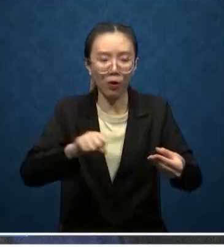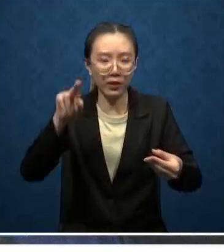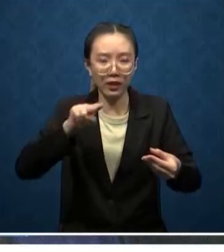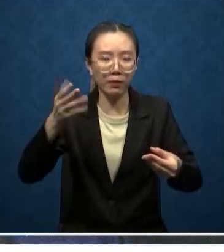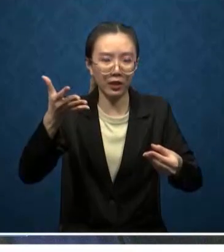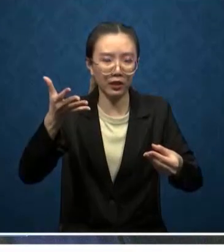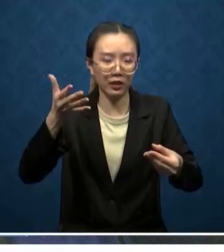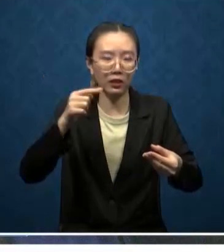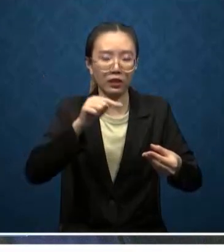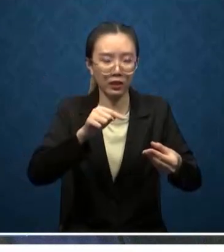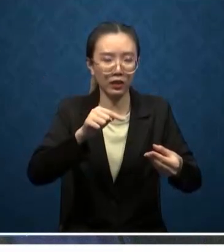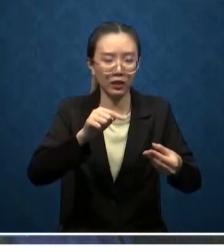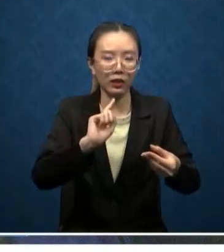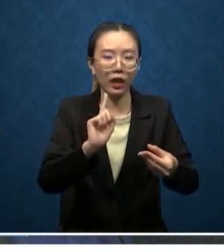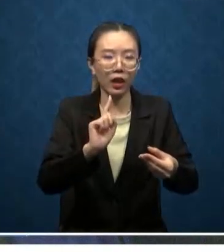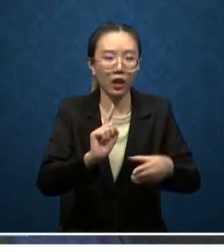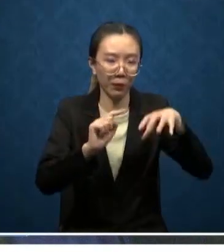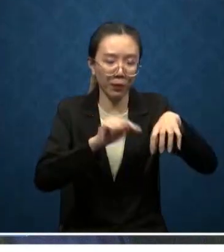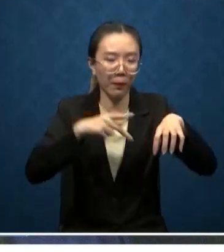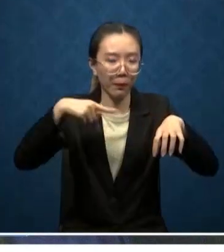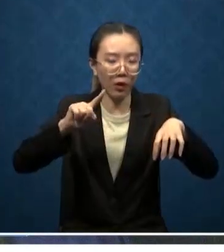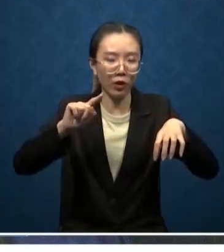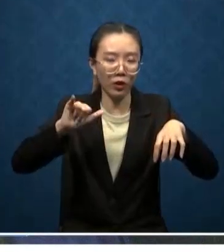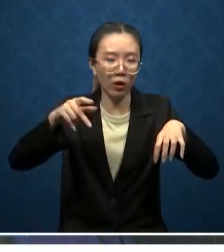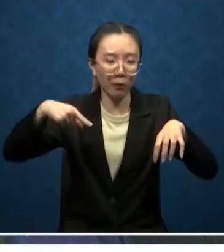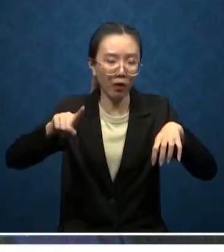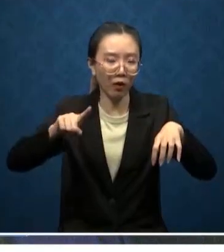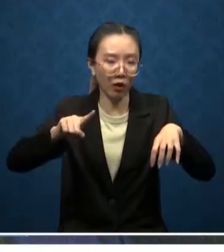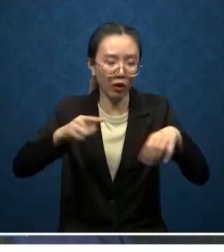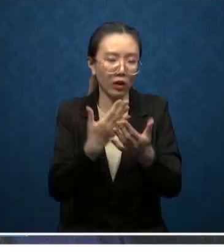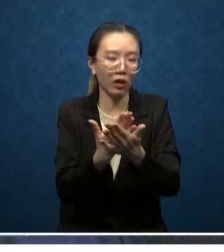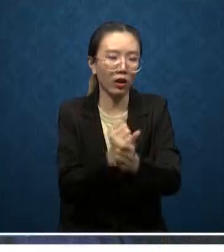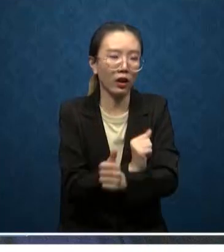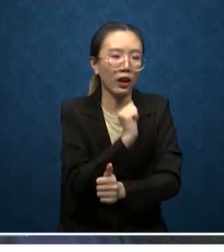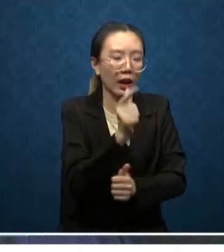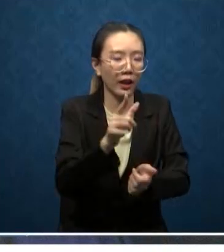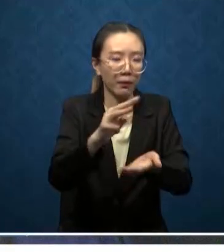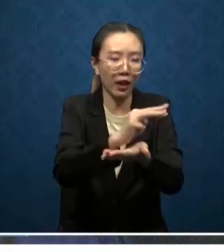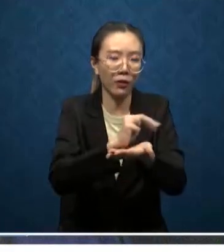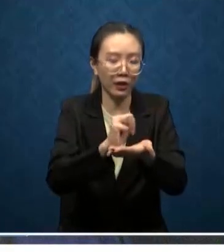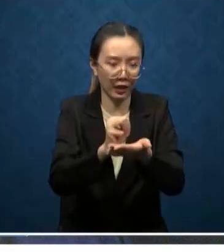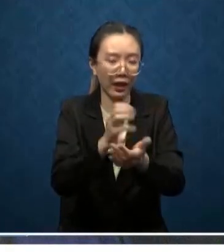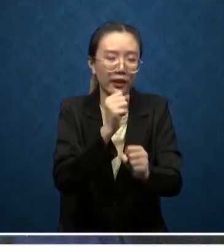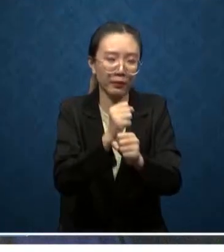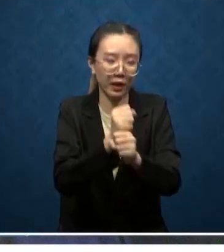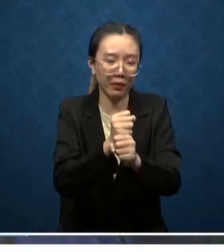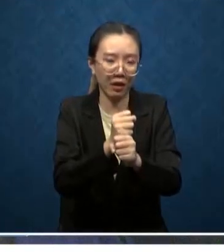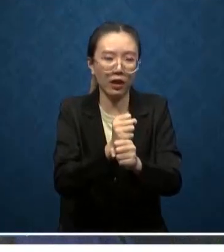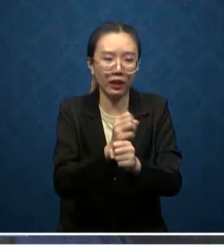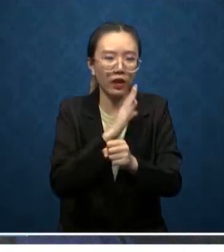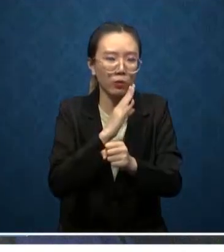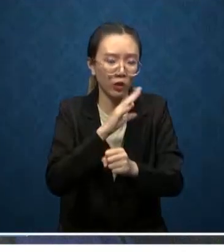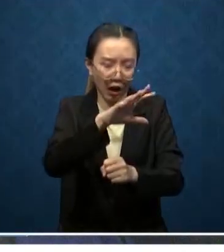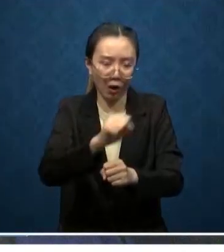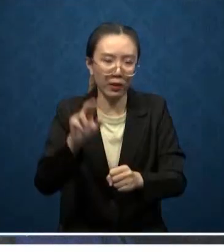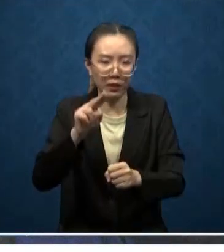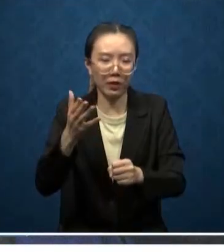ปยปได้ได้จัดจ้างทำมานั้นเนี่ยกลัวว่าจะถูกเก็บไว้ในลิ้นชักนะคะก็อยากให้